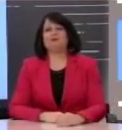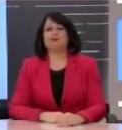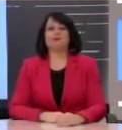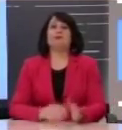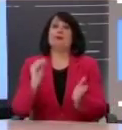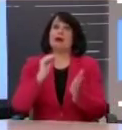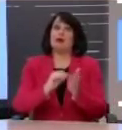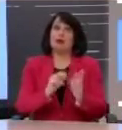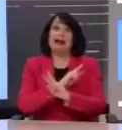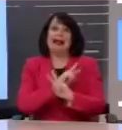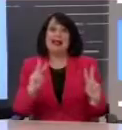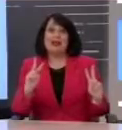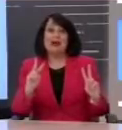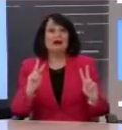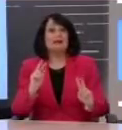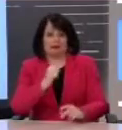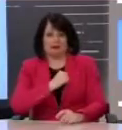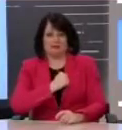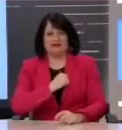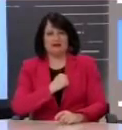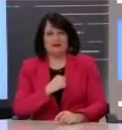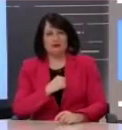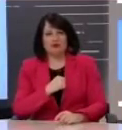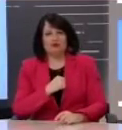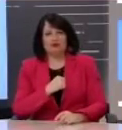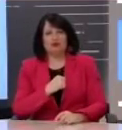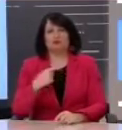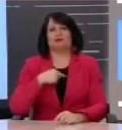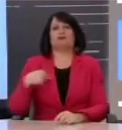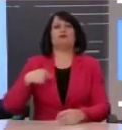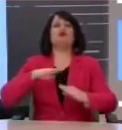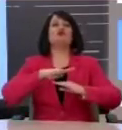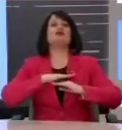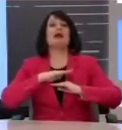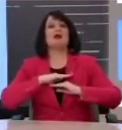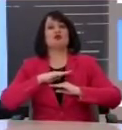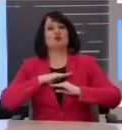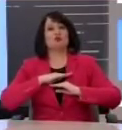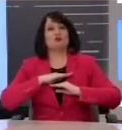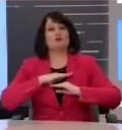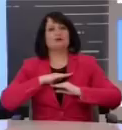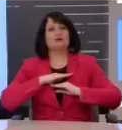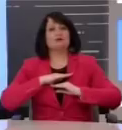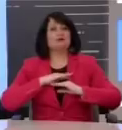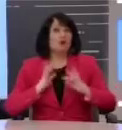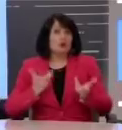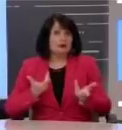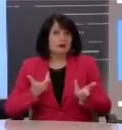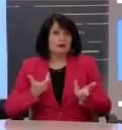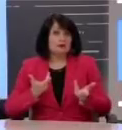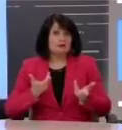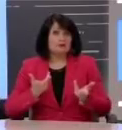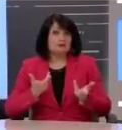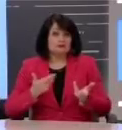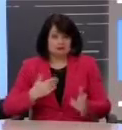Επίσης είναι σαφής η θέση της ηγεσίας των ενόπλων δυνάμεων ότι λόγω της